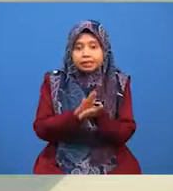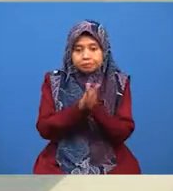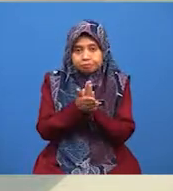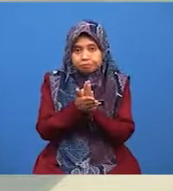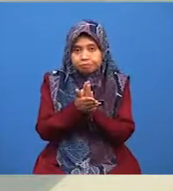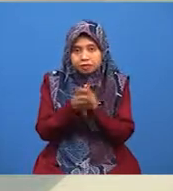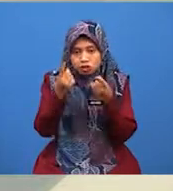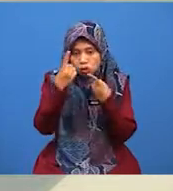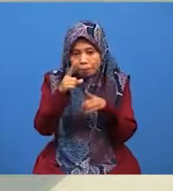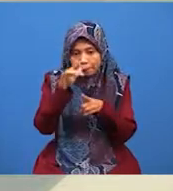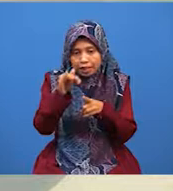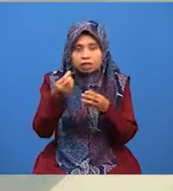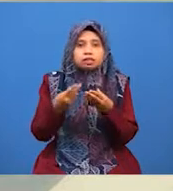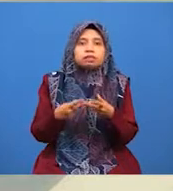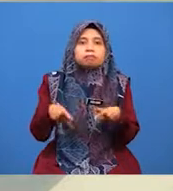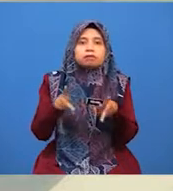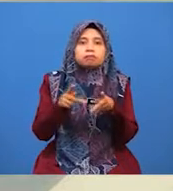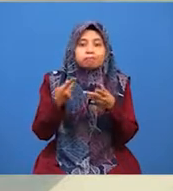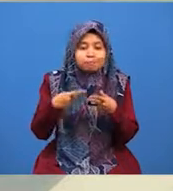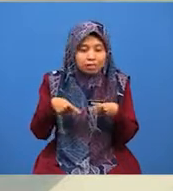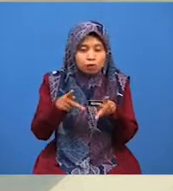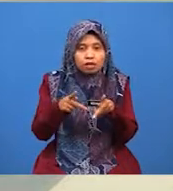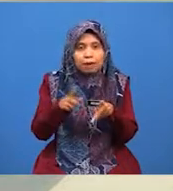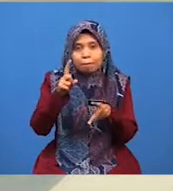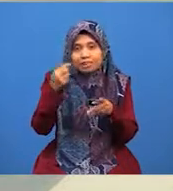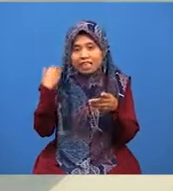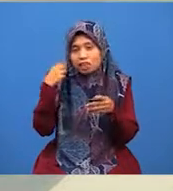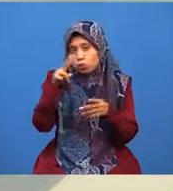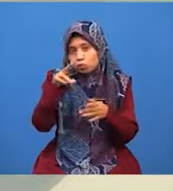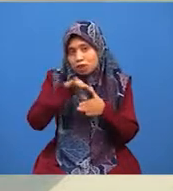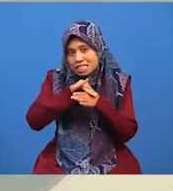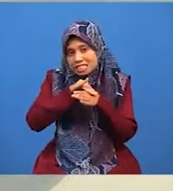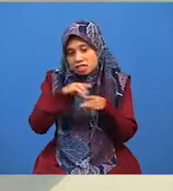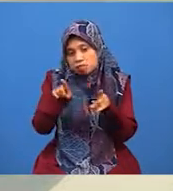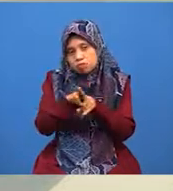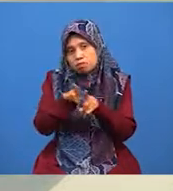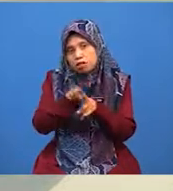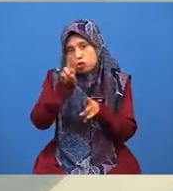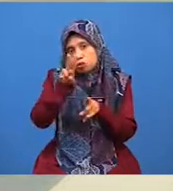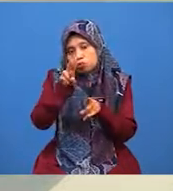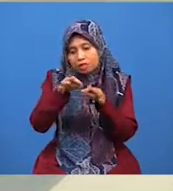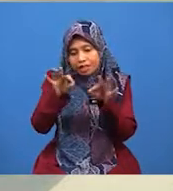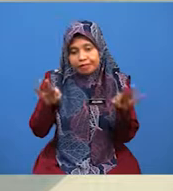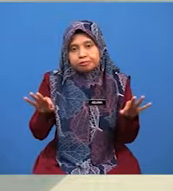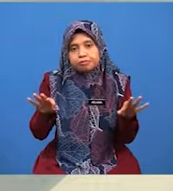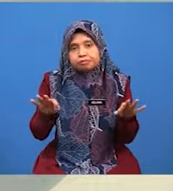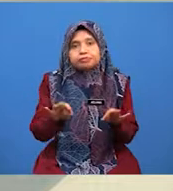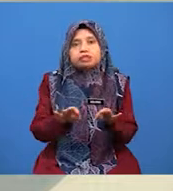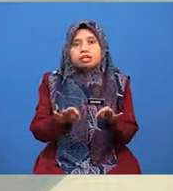Justru, jawapan yang diperlukan adalah 2 isi bersamaan 2